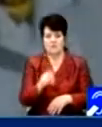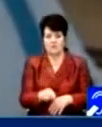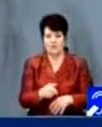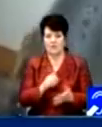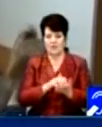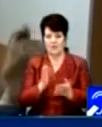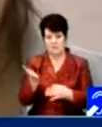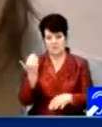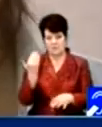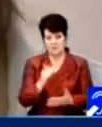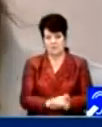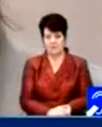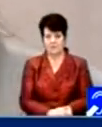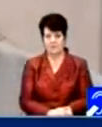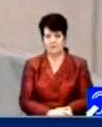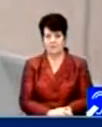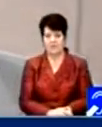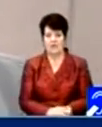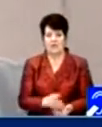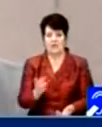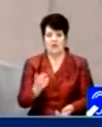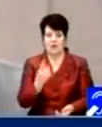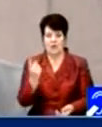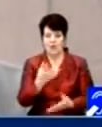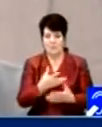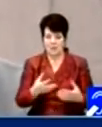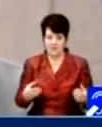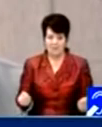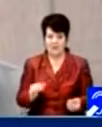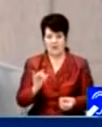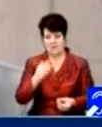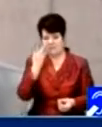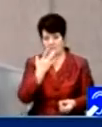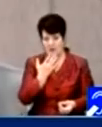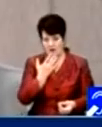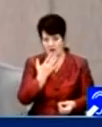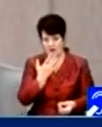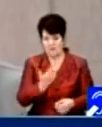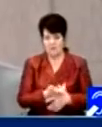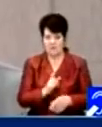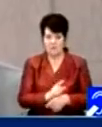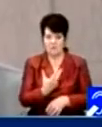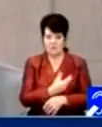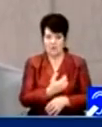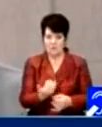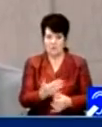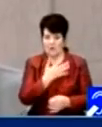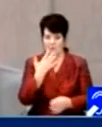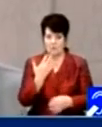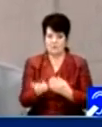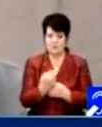refuzase inițial. Ca tare, ei s-au vaccinat mai mulți primăvara și vara. Dar sunt care nu fac, vin. Dar mult tare mulți vin, mai